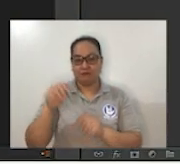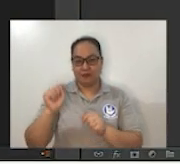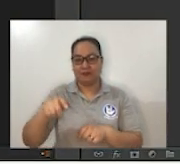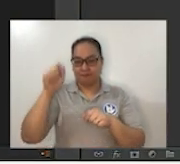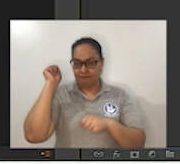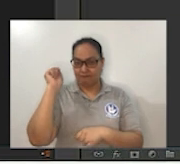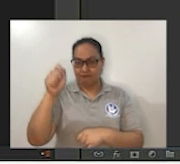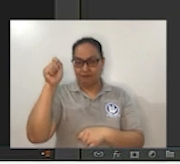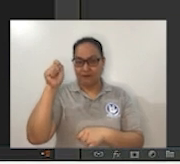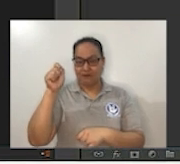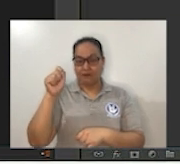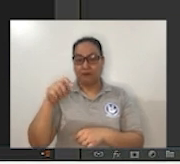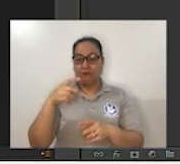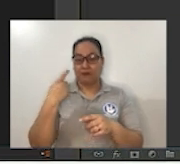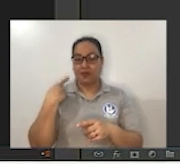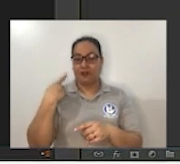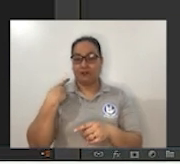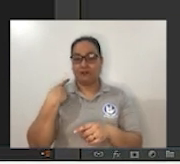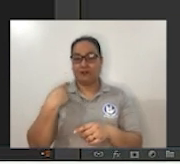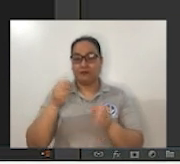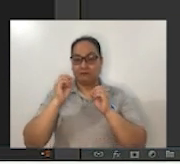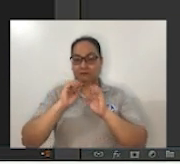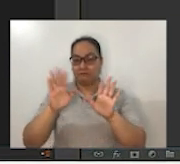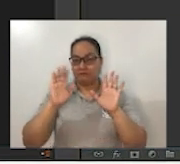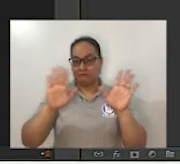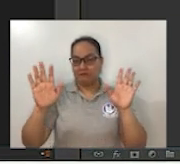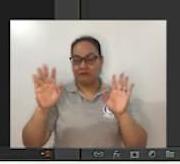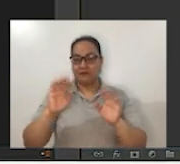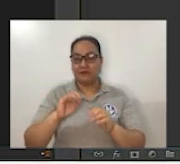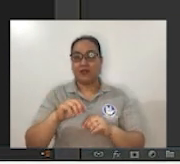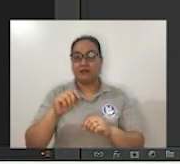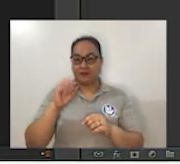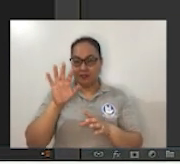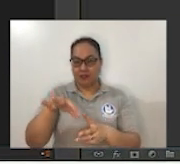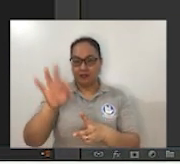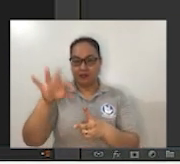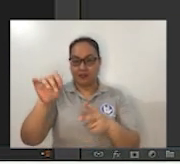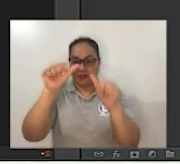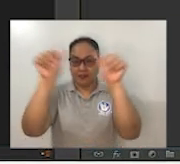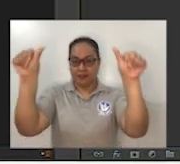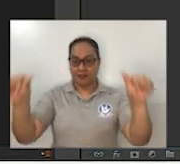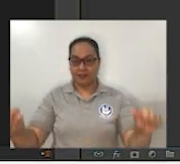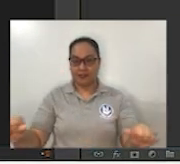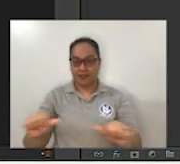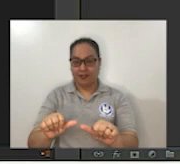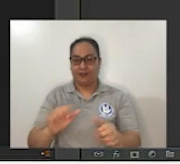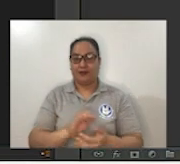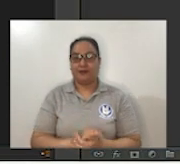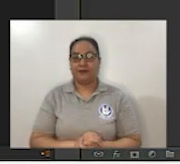magic wand. The magic wand is under selection tool. Siya naman ang nakakapag-select ng area.